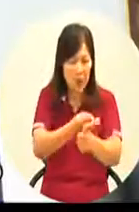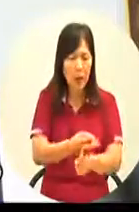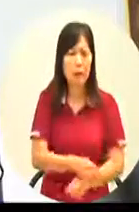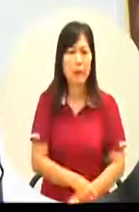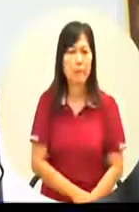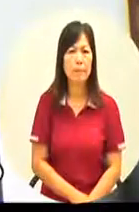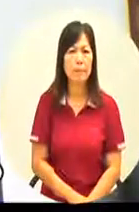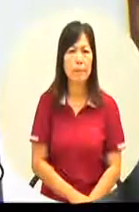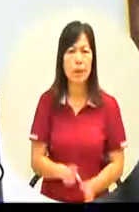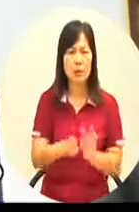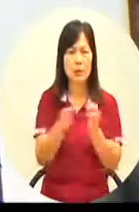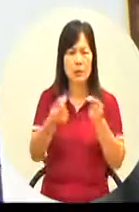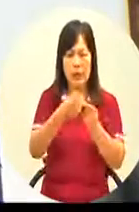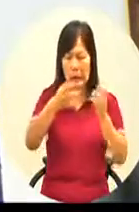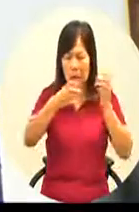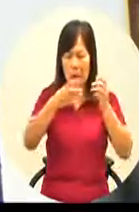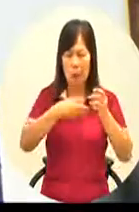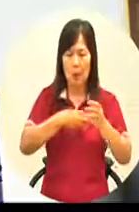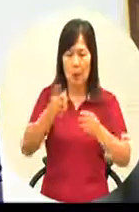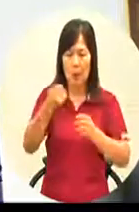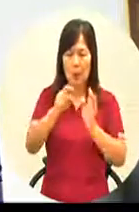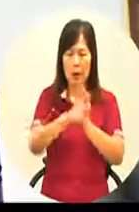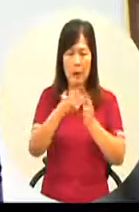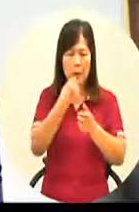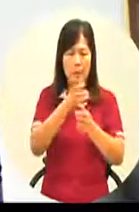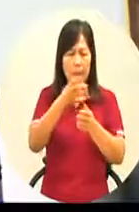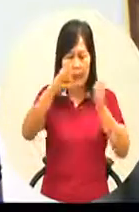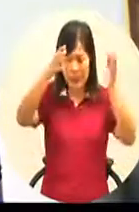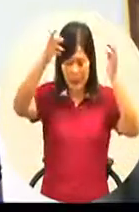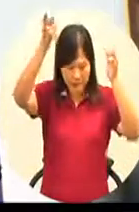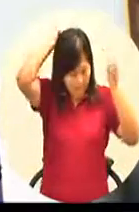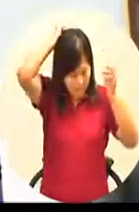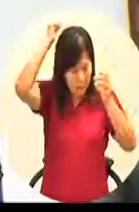关。研考会特别注意，